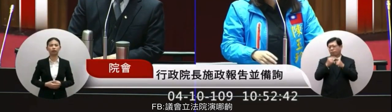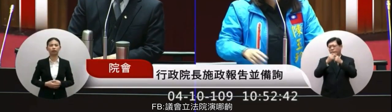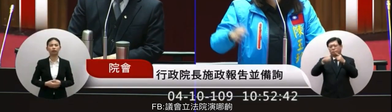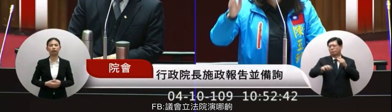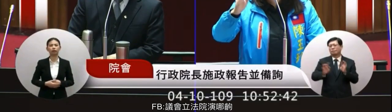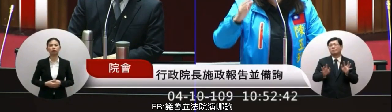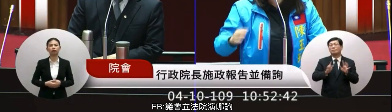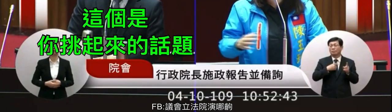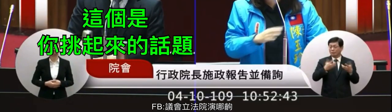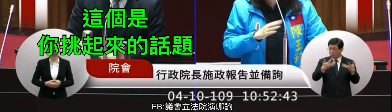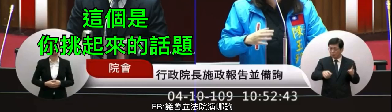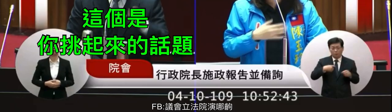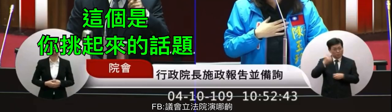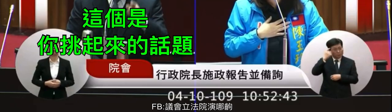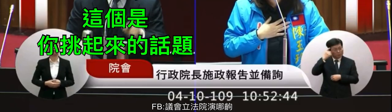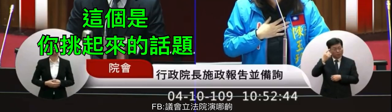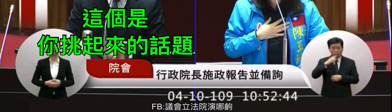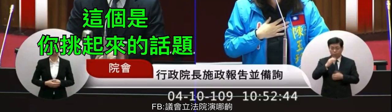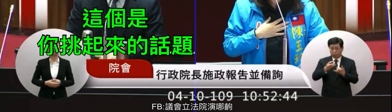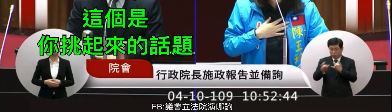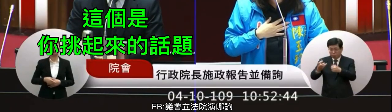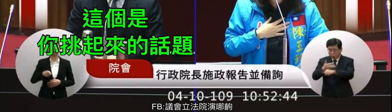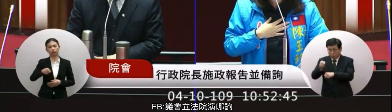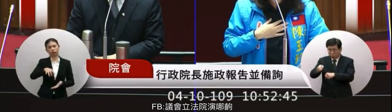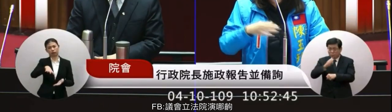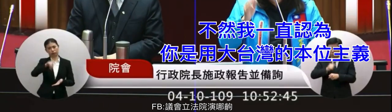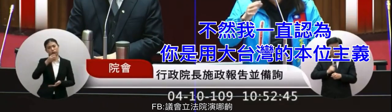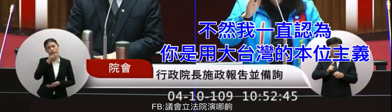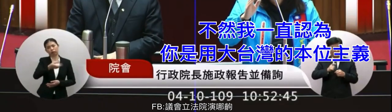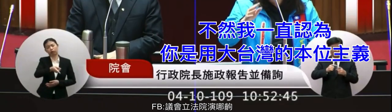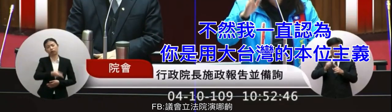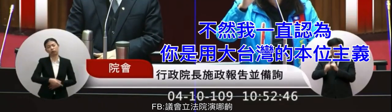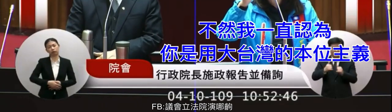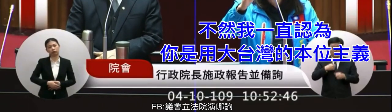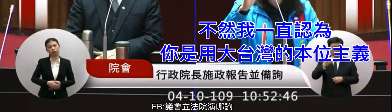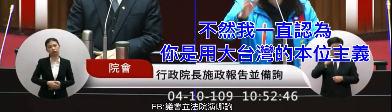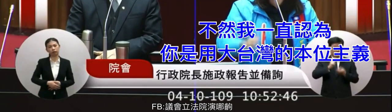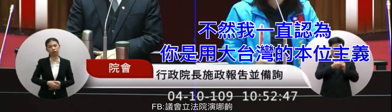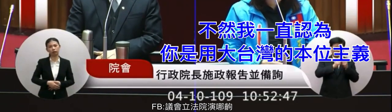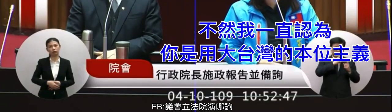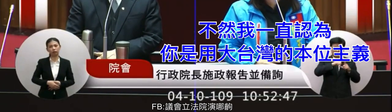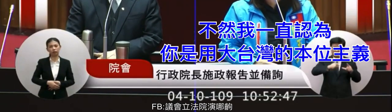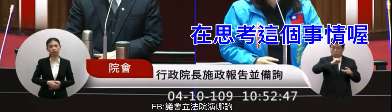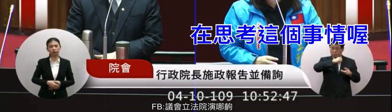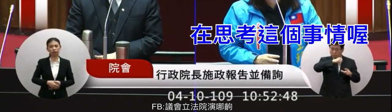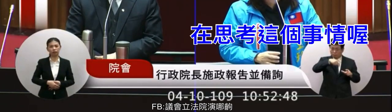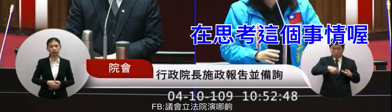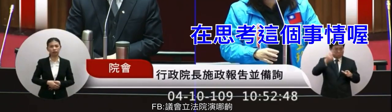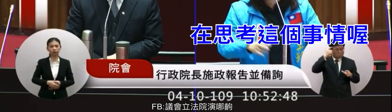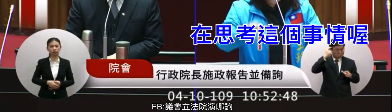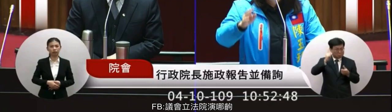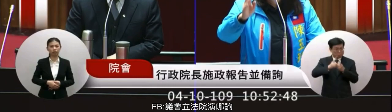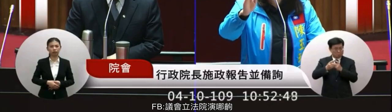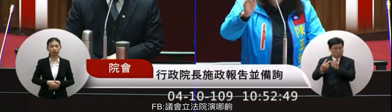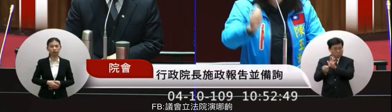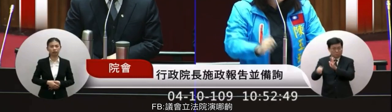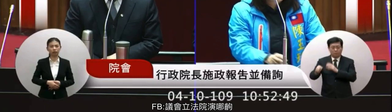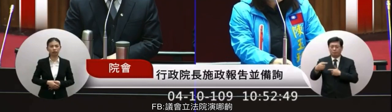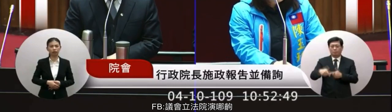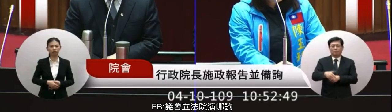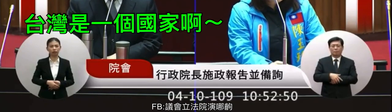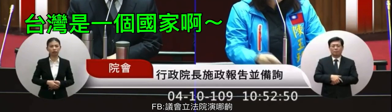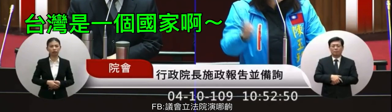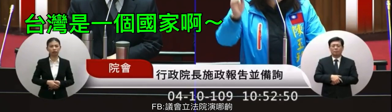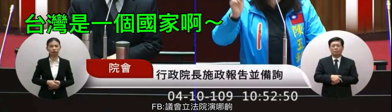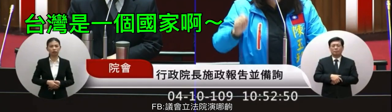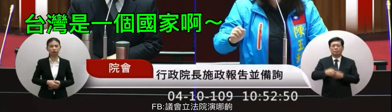个东西啊，请你多多思考， 领导人 多多思考领导人心声，不然我一直认为你是用大台湾的本位主义在思考这个事情了。那个部长哈，